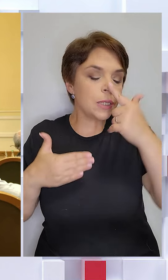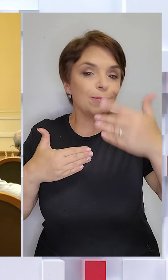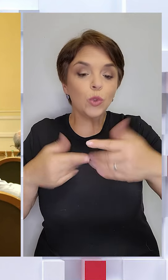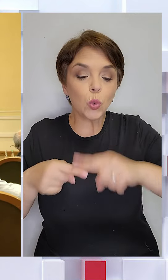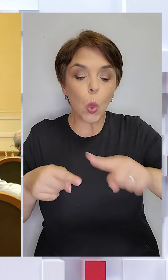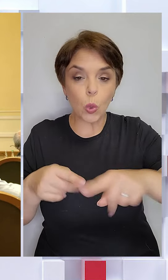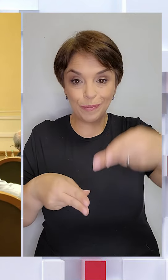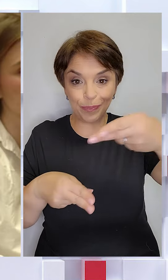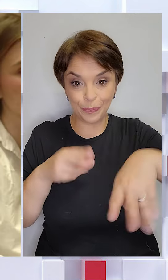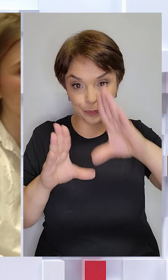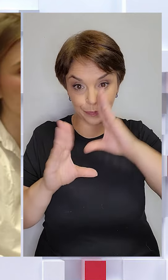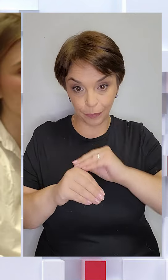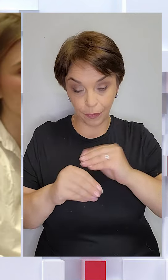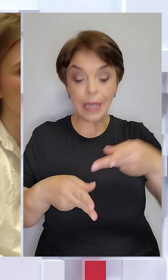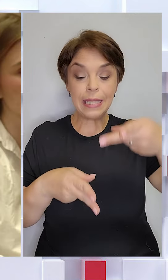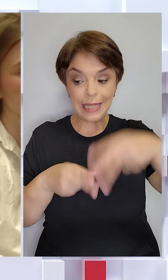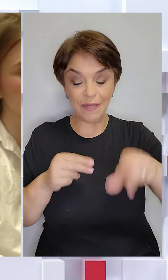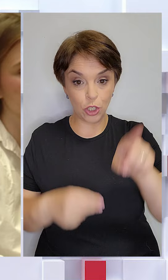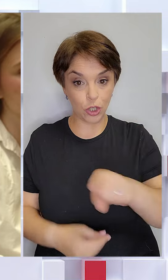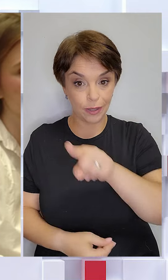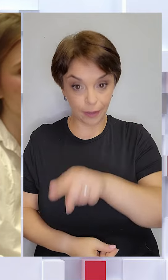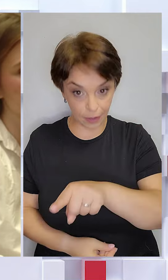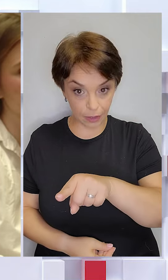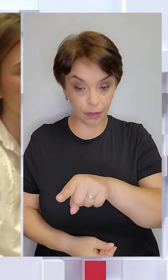до завершення, завершити їх,